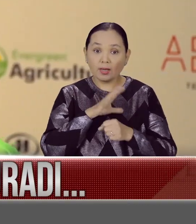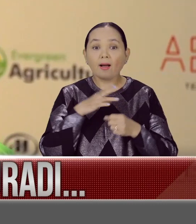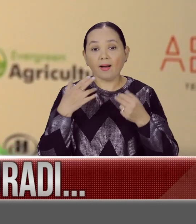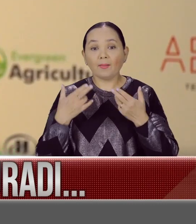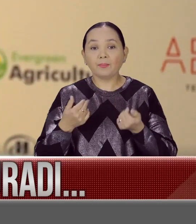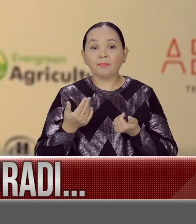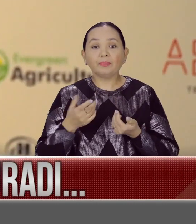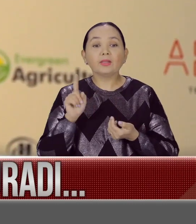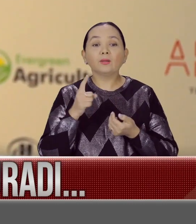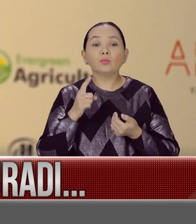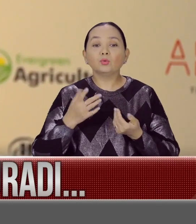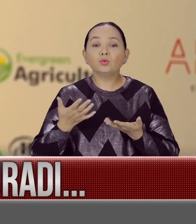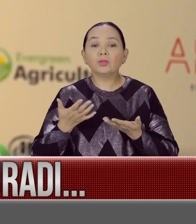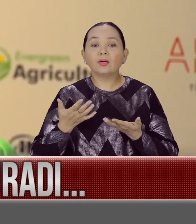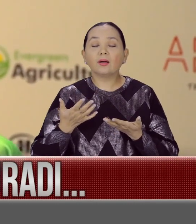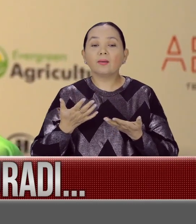Ha. Nima uchun, nimadan?